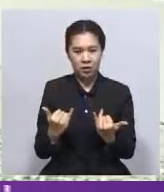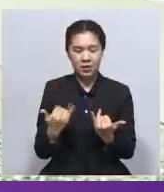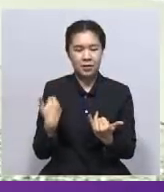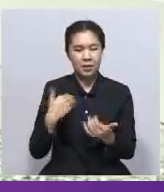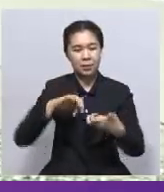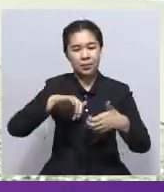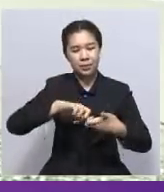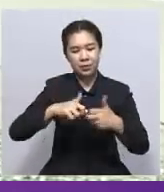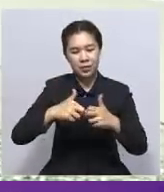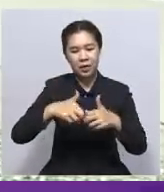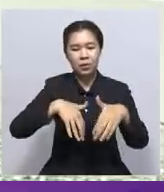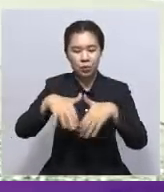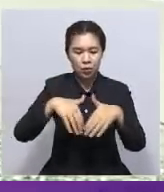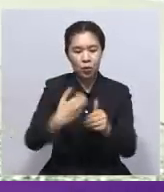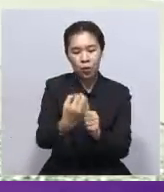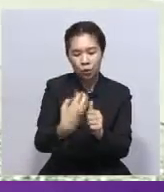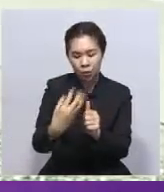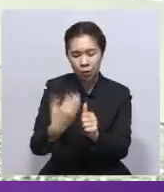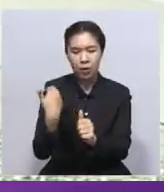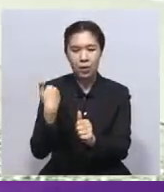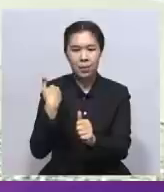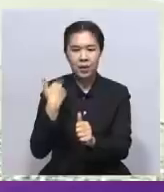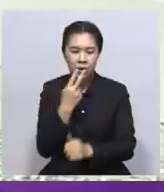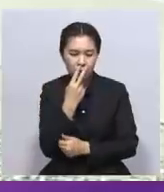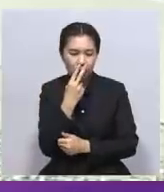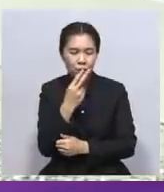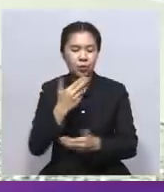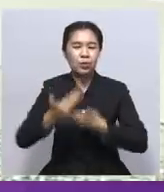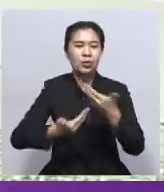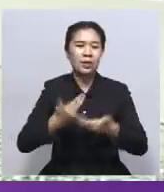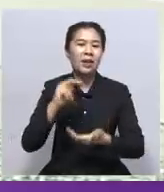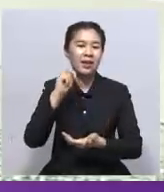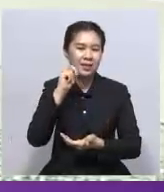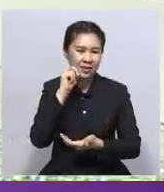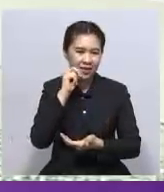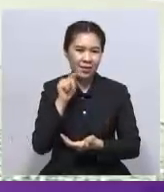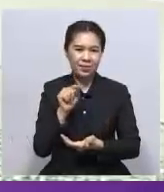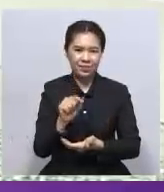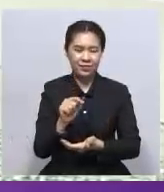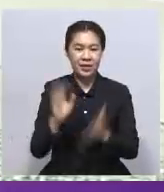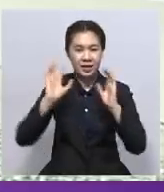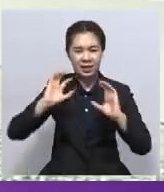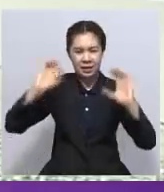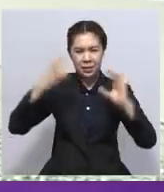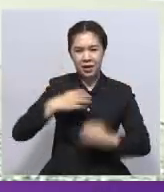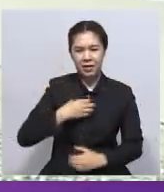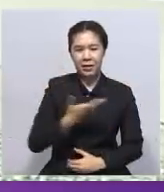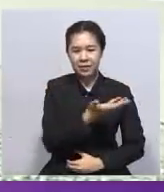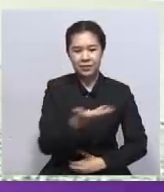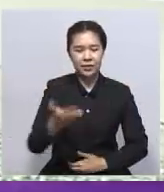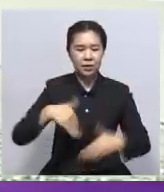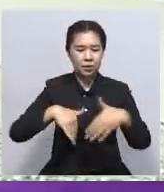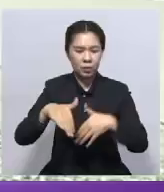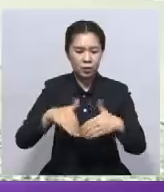ประชาชนและเดินชมตลาดน้ำซึ่งถือว่าเป็นตลาดประชารัฐคนไทยยิ้มได้ที่รัฐบาลค่ะต้องการทำให้ประชาชน